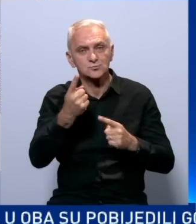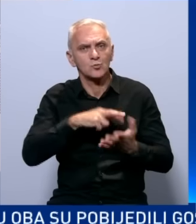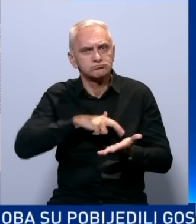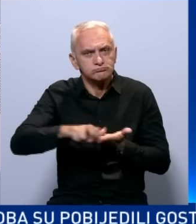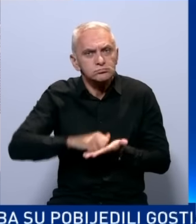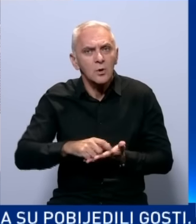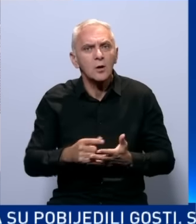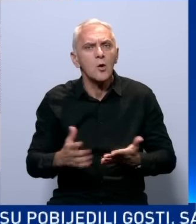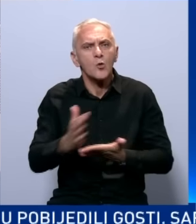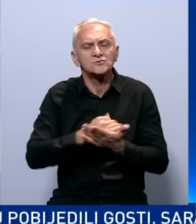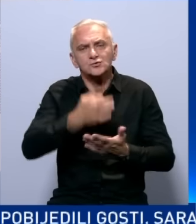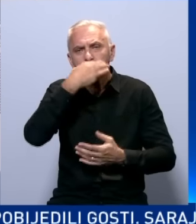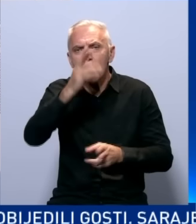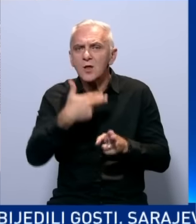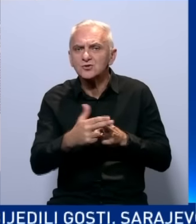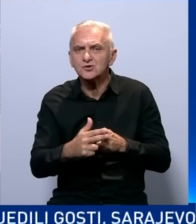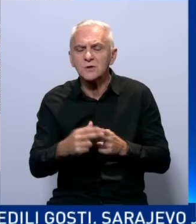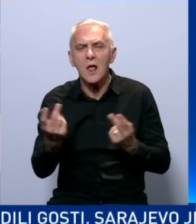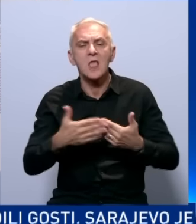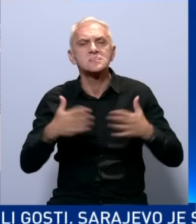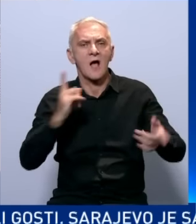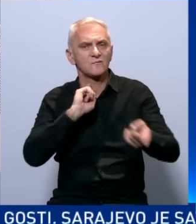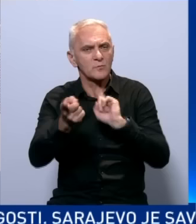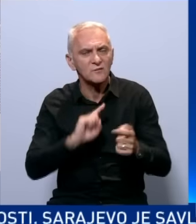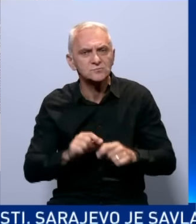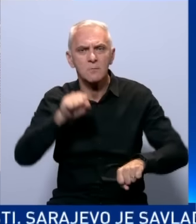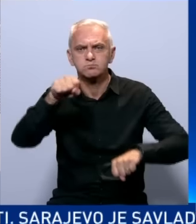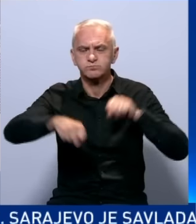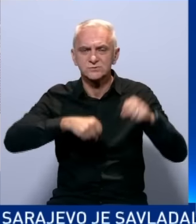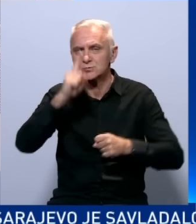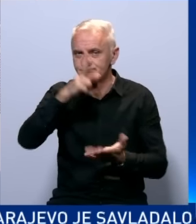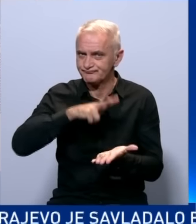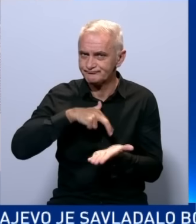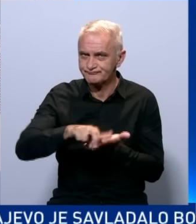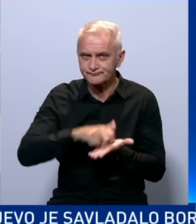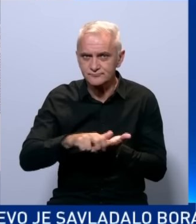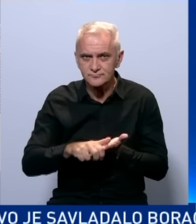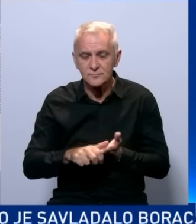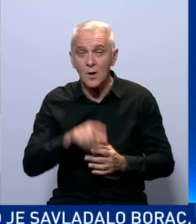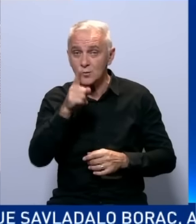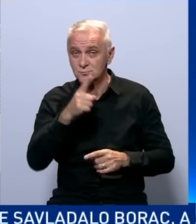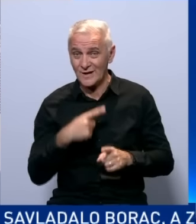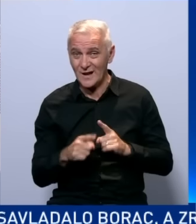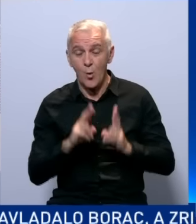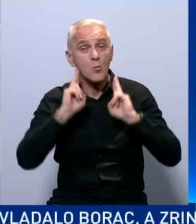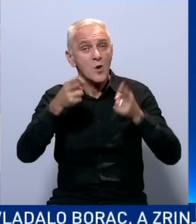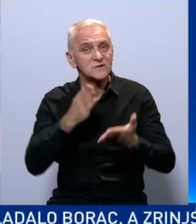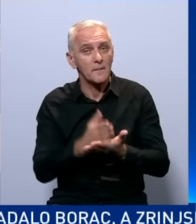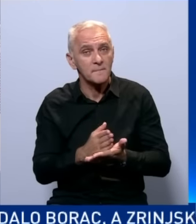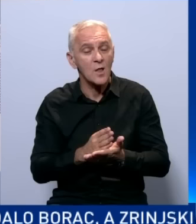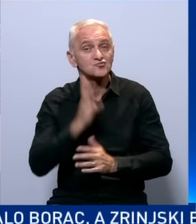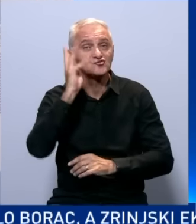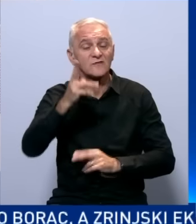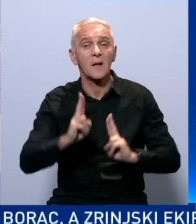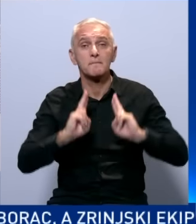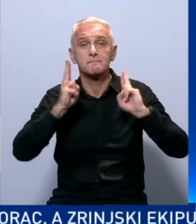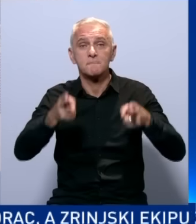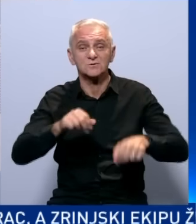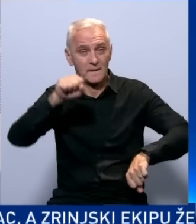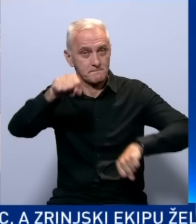mobilnosti koristeći bolja rješenja poput javnog prijevoza, biciklizma i pješačenja. Tim povodom u Mostaru je održana četvrta